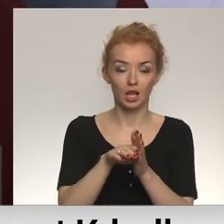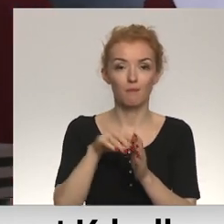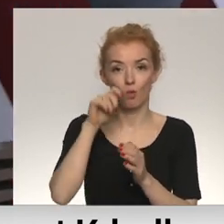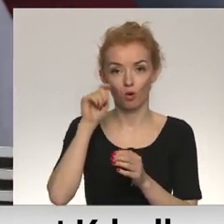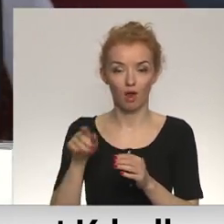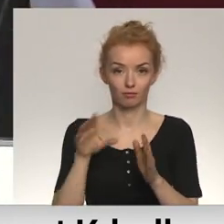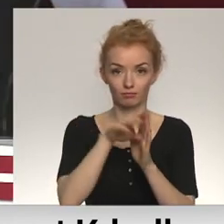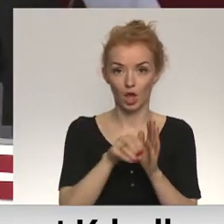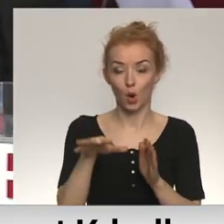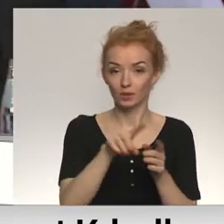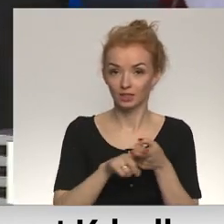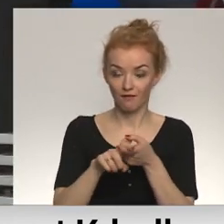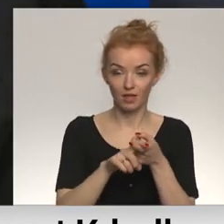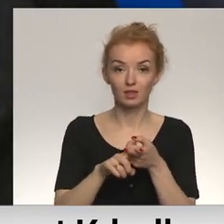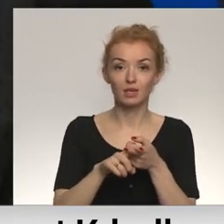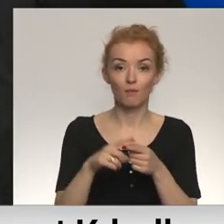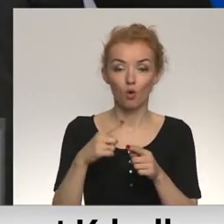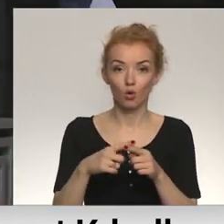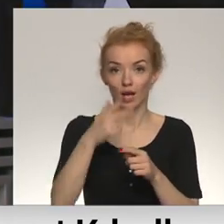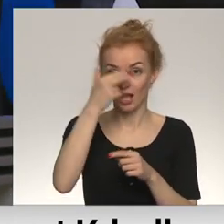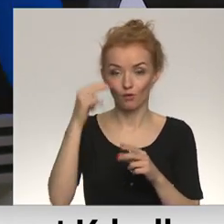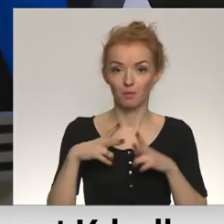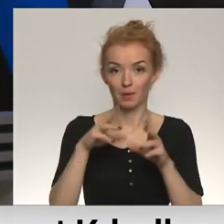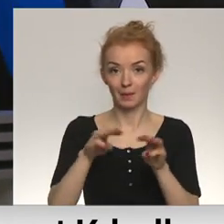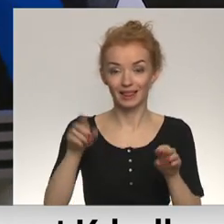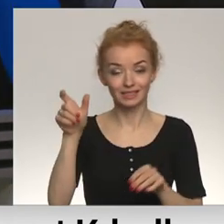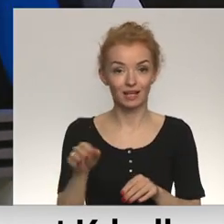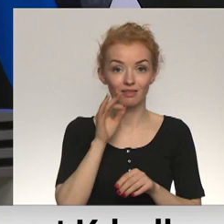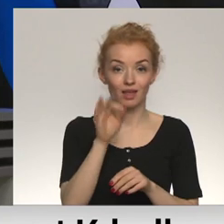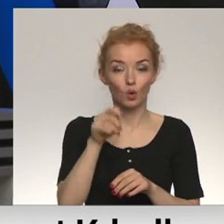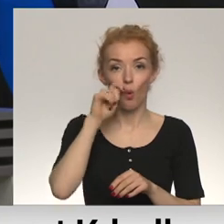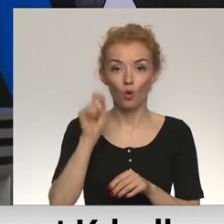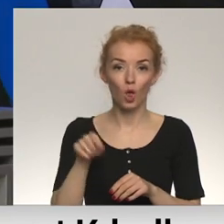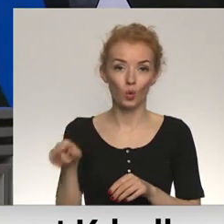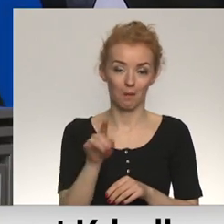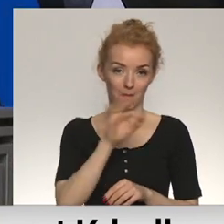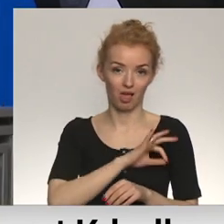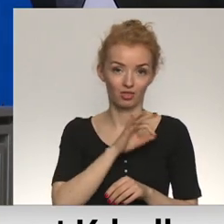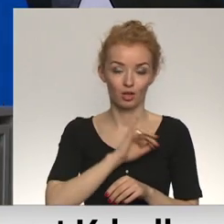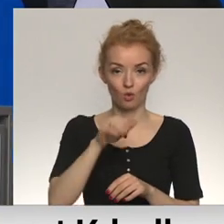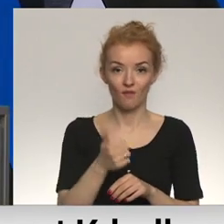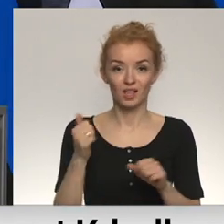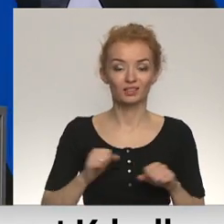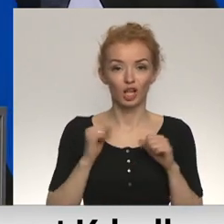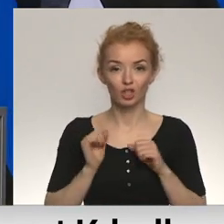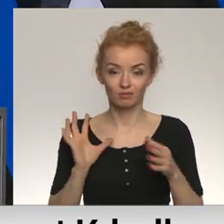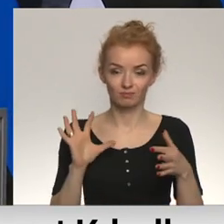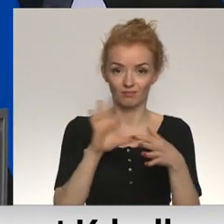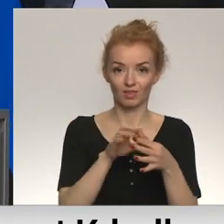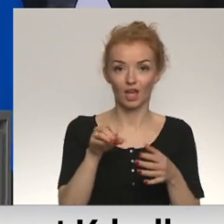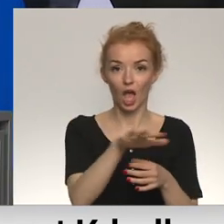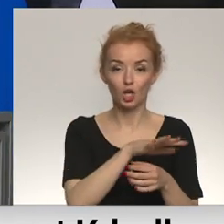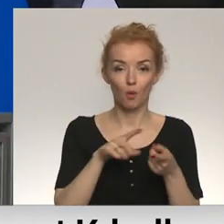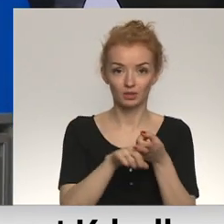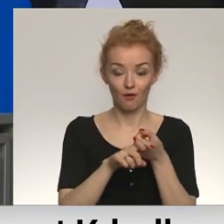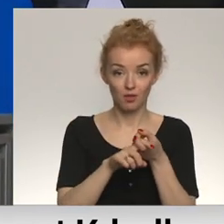Savienībā. Kā teica Lietuvas premjera Ingrīda Šimonīte, Ukraina to ir pelnījusi, jo par centieniem pievienoties Eiropas ģimenei katru